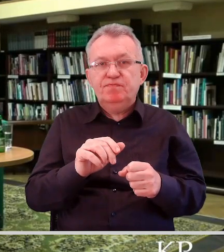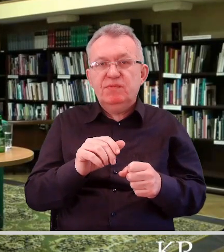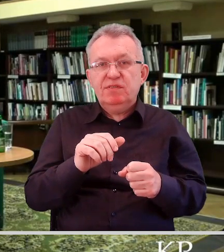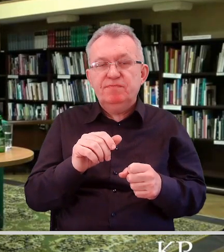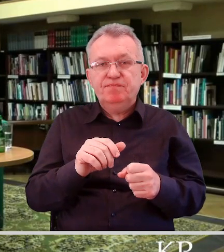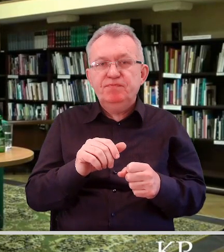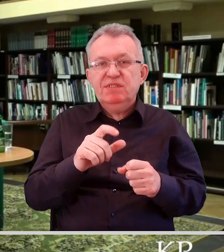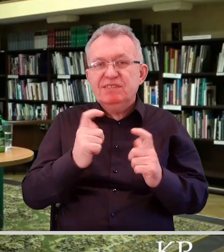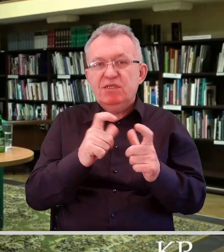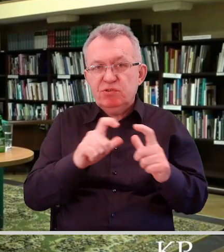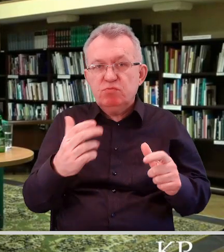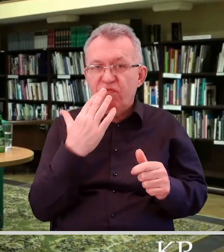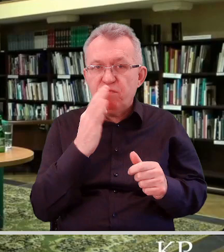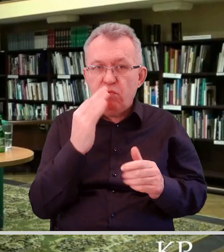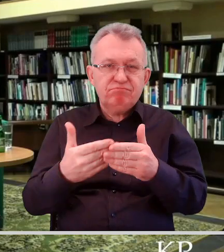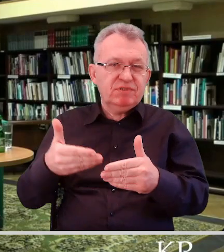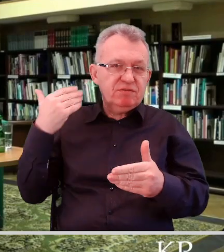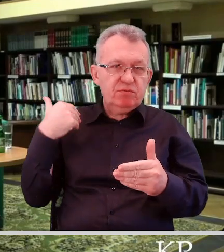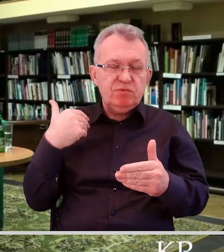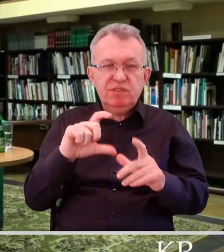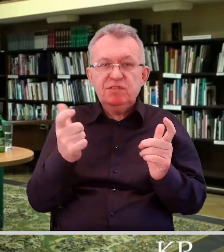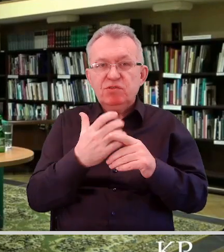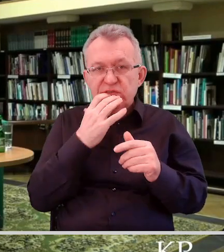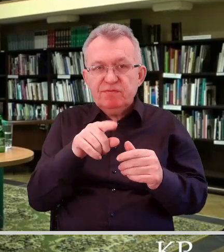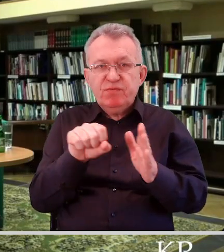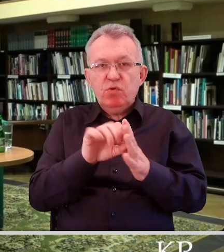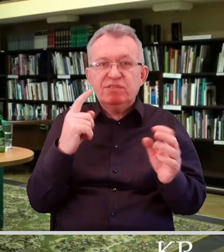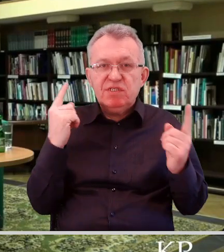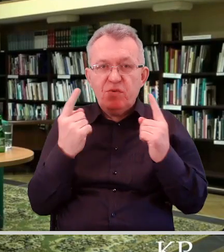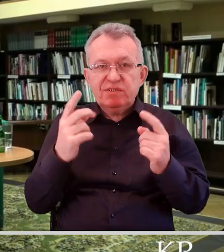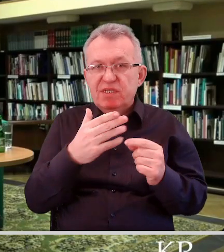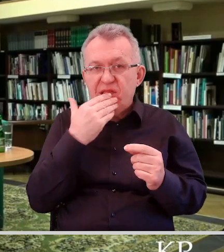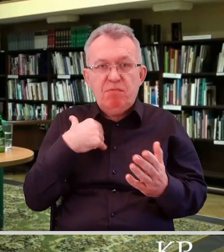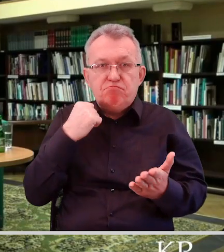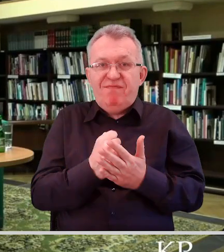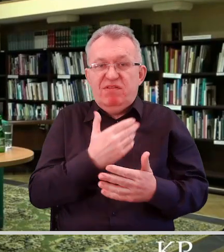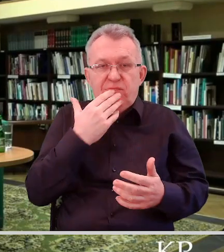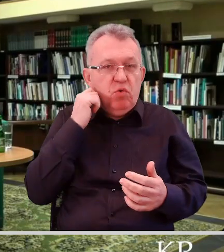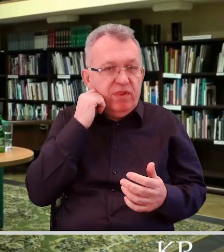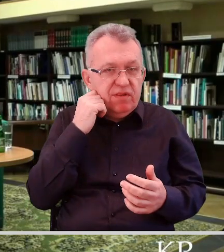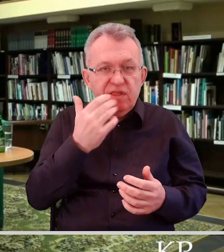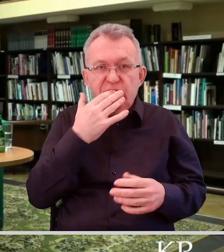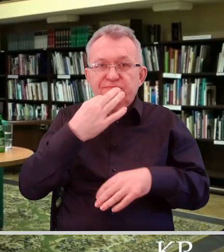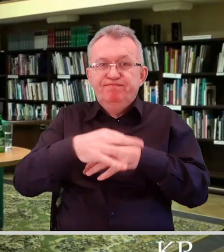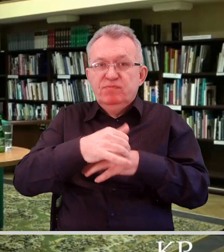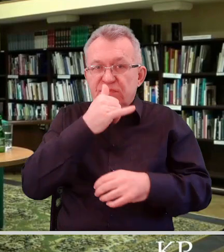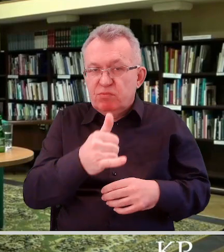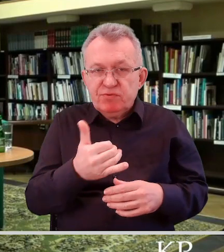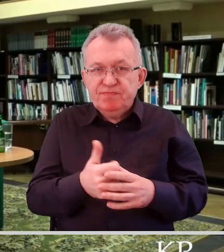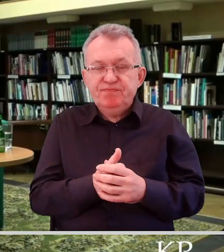że cały czas mówimy o przeszłości, że cały czas odnosimy się do sytuacji, kiedy nie miałyśmy praw i kiedy nie mogłyśmy studiować